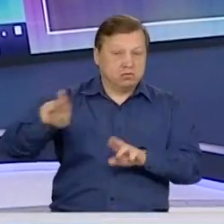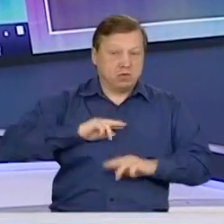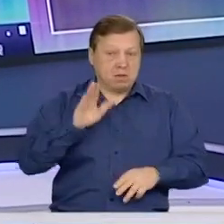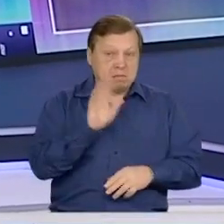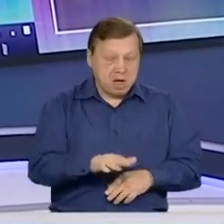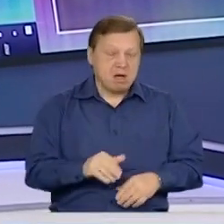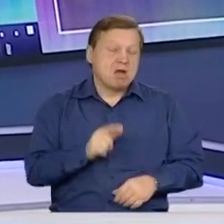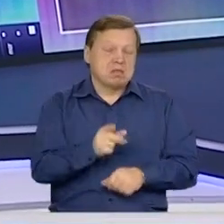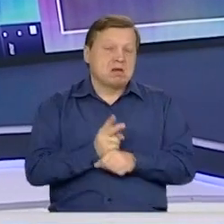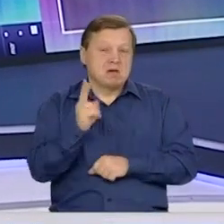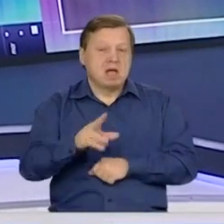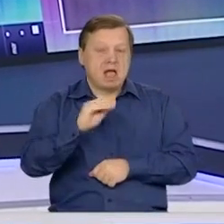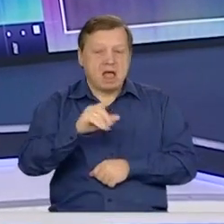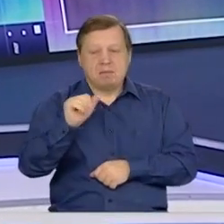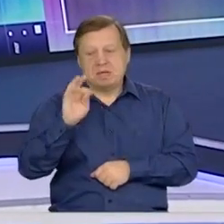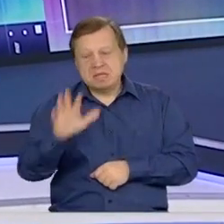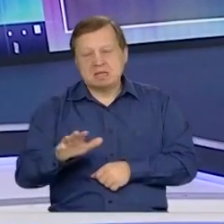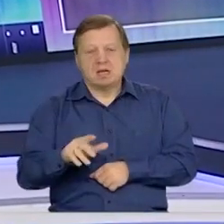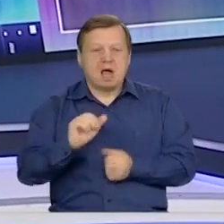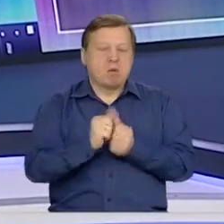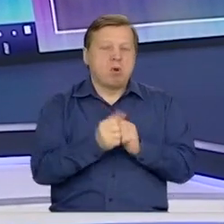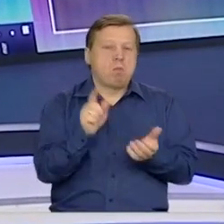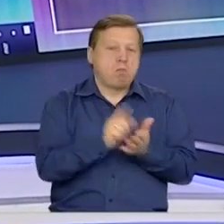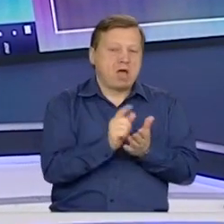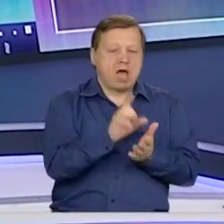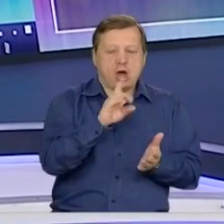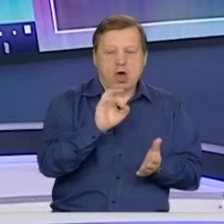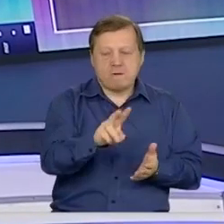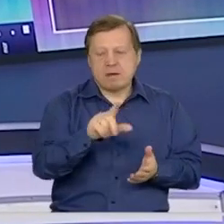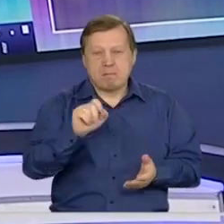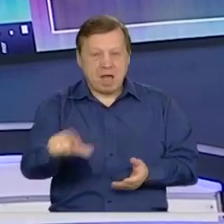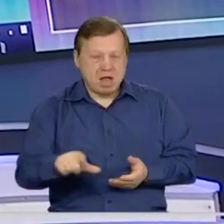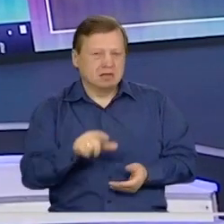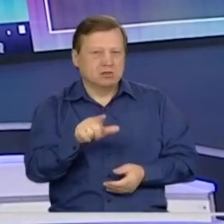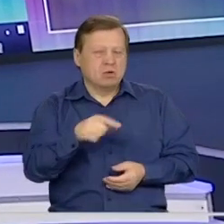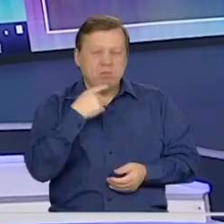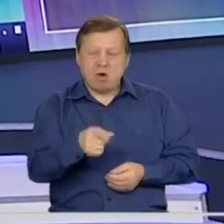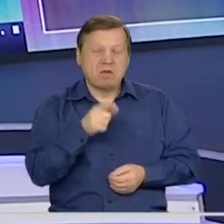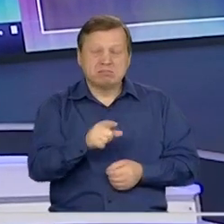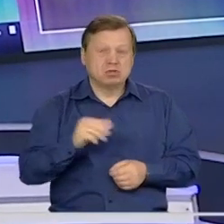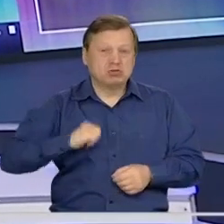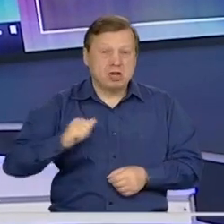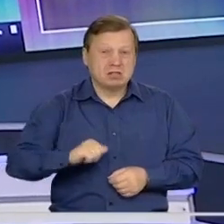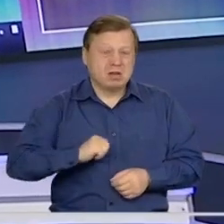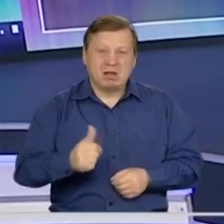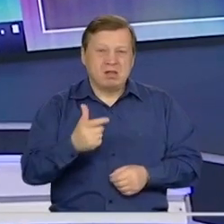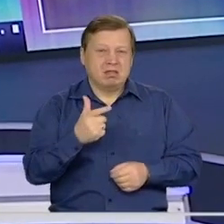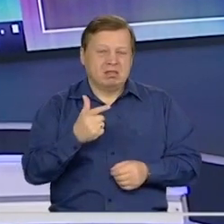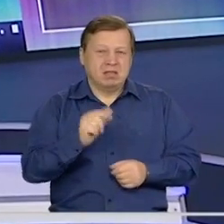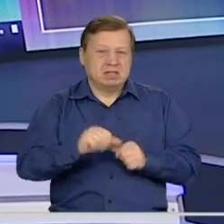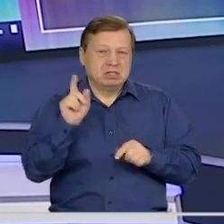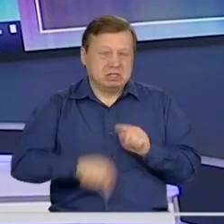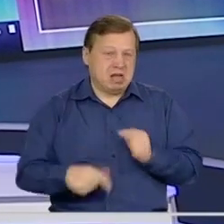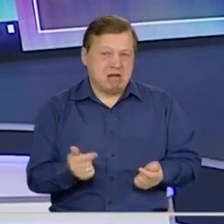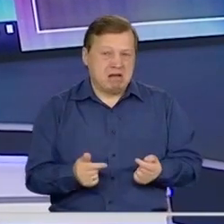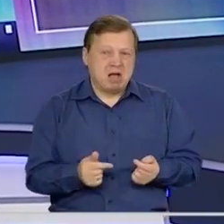stronę EPIT, czyli podatki gov.pl, to jest zła strategia, no bo on może w tym PIT-cie ma coś do zwrotu.